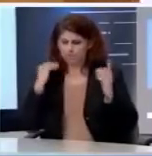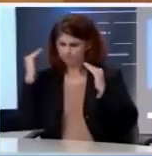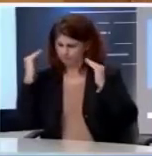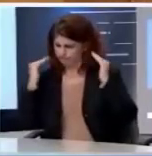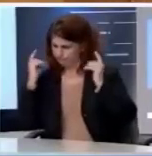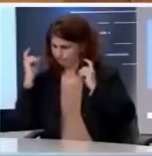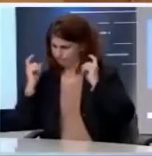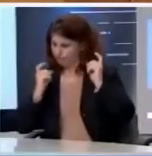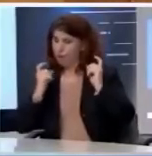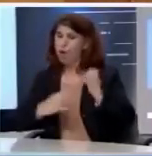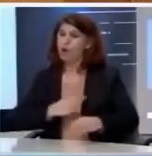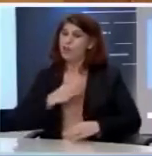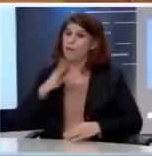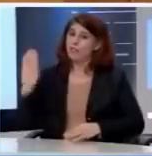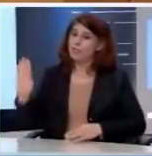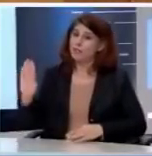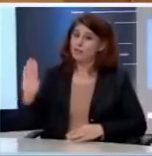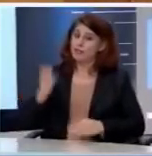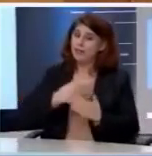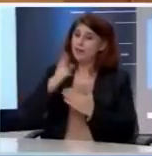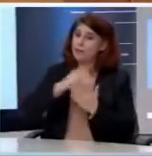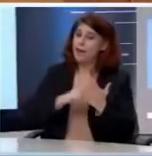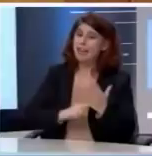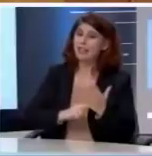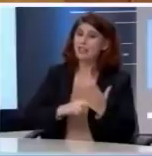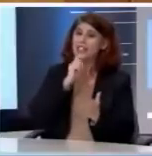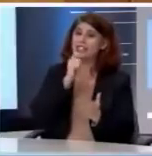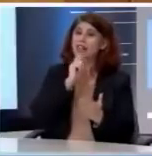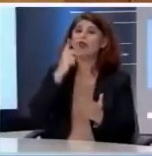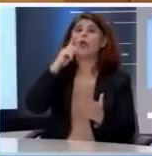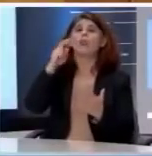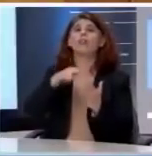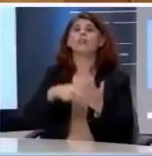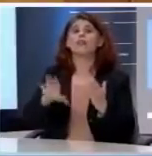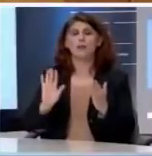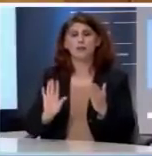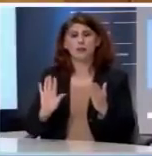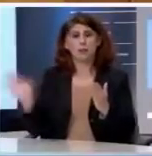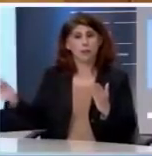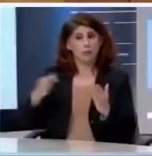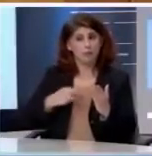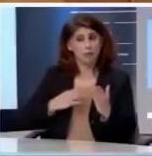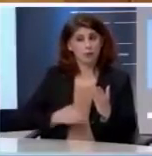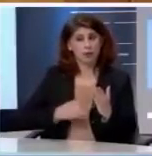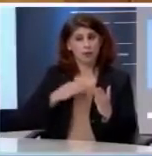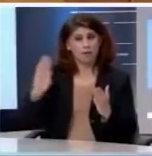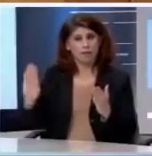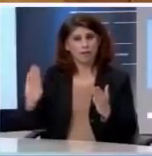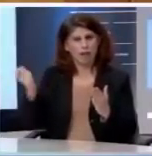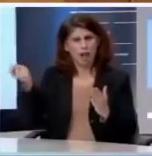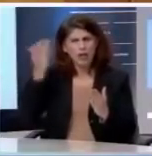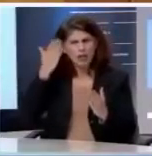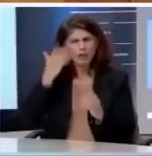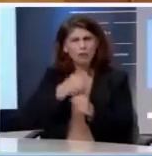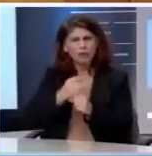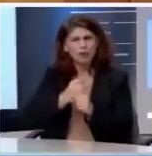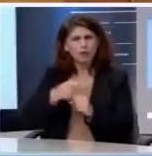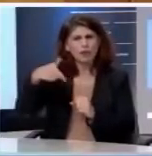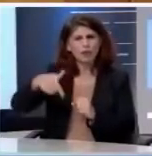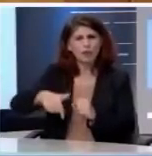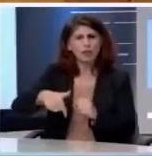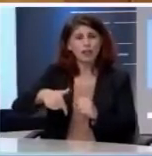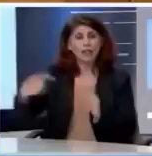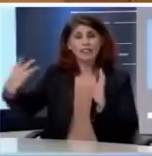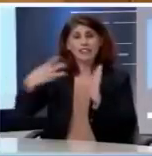Αναρωτιέμαι ο κύριο Βαξεβάνη και η Εφημερίδα των Συντακτών δεν τα είδαν αυτά. Και επειδή μου είπε ο κ. Βαξεβάνης, είναι πολύ ακριβό το φάρμακο που βάλε ο Γεωργιάδης.